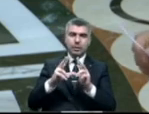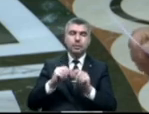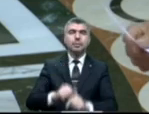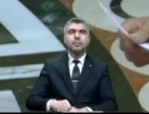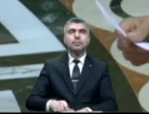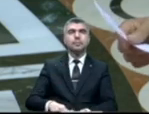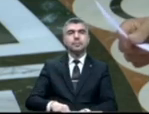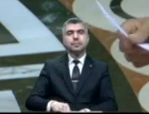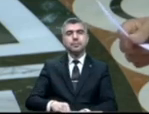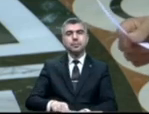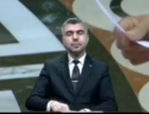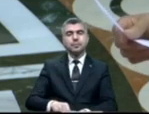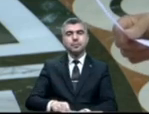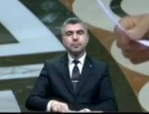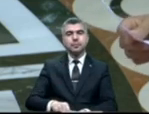الزراعية.